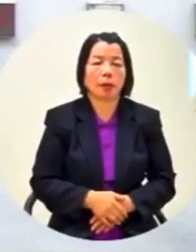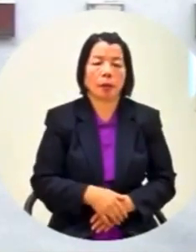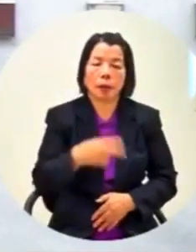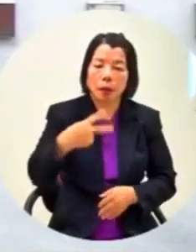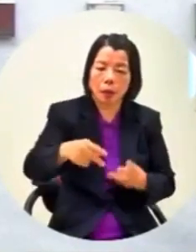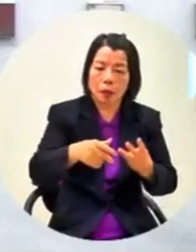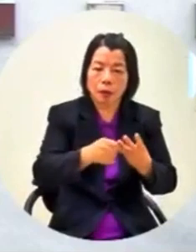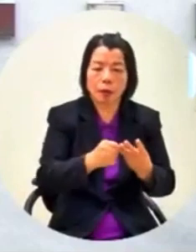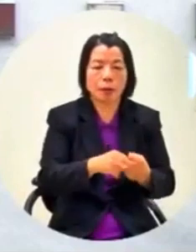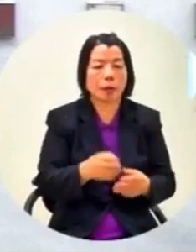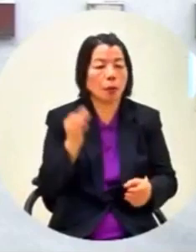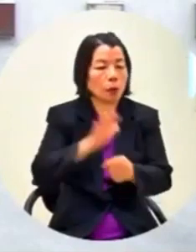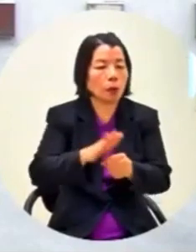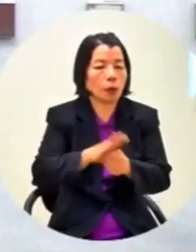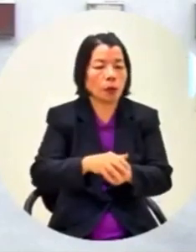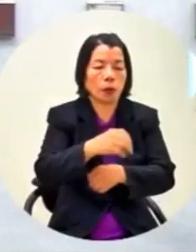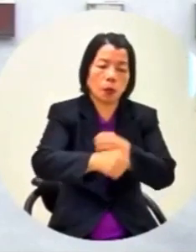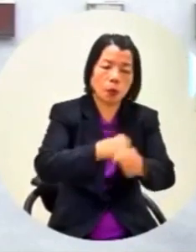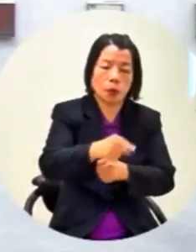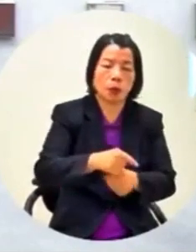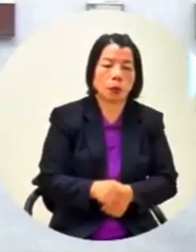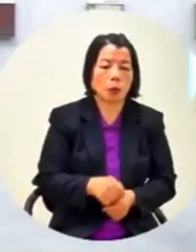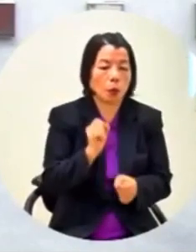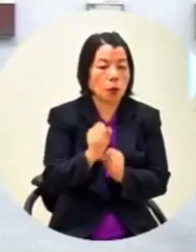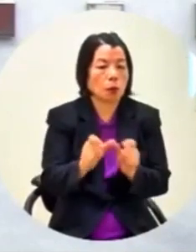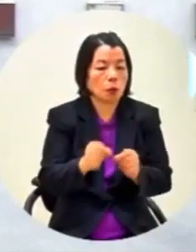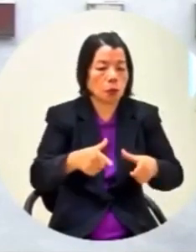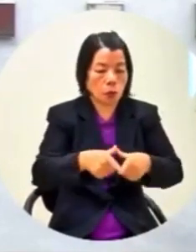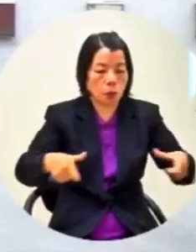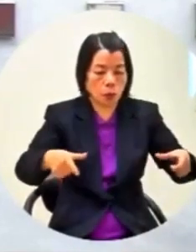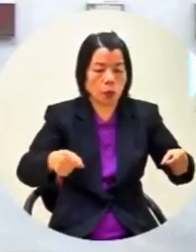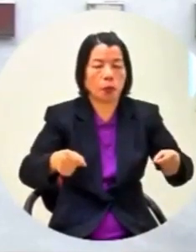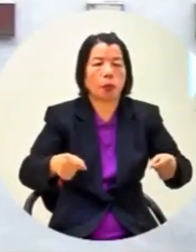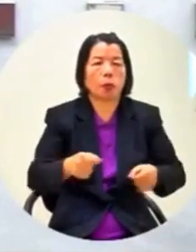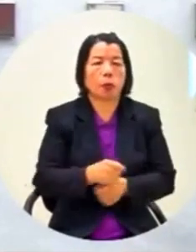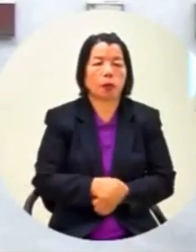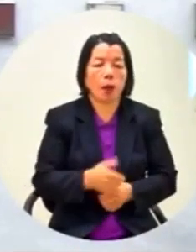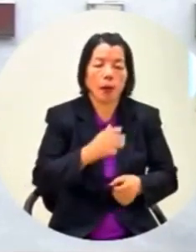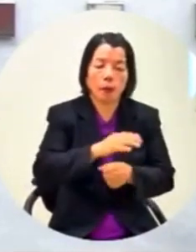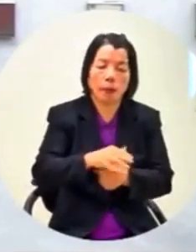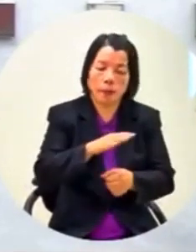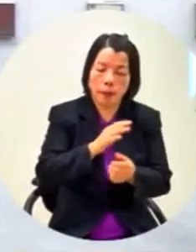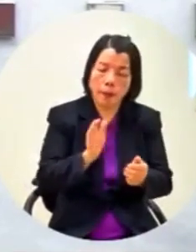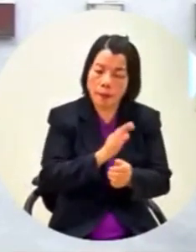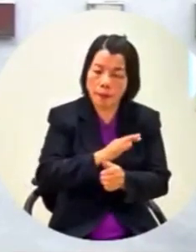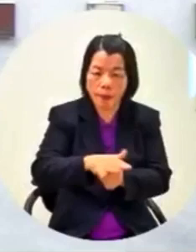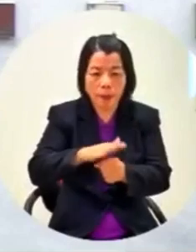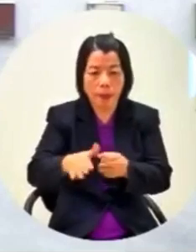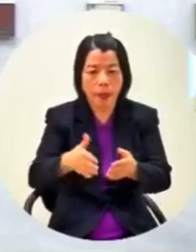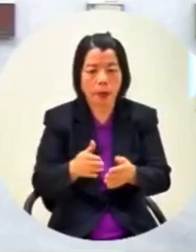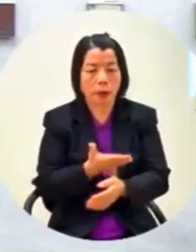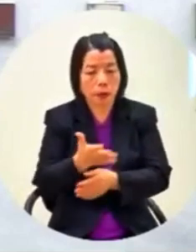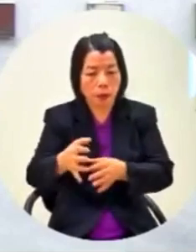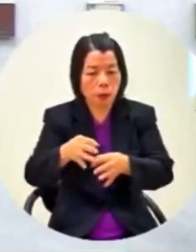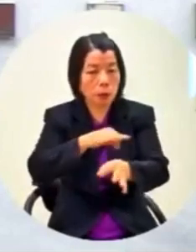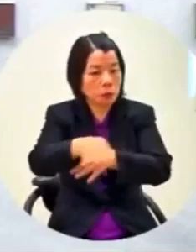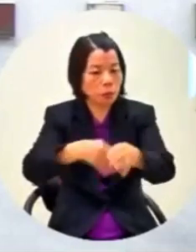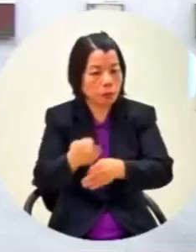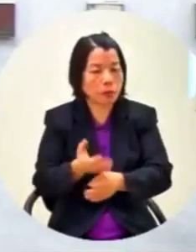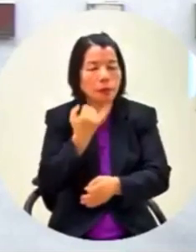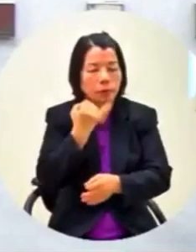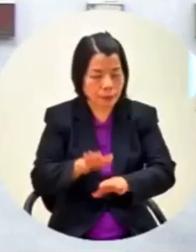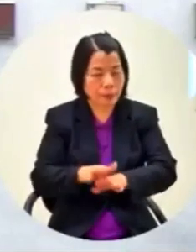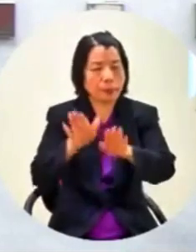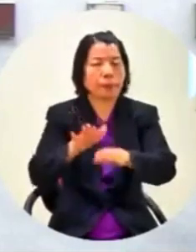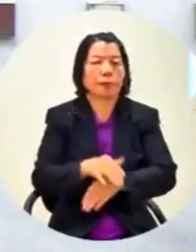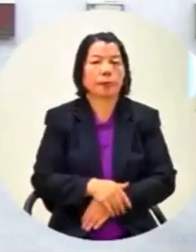优惠活动、消费券以及振兴消费券额满等活动，振兴我们的经济。